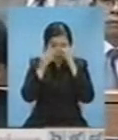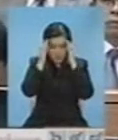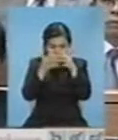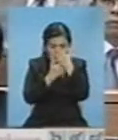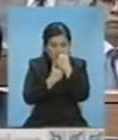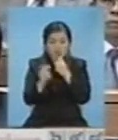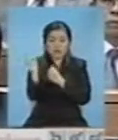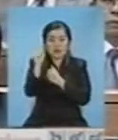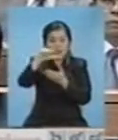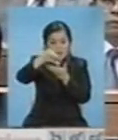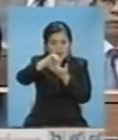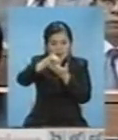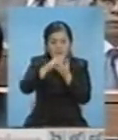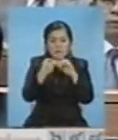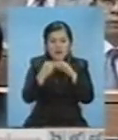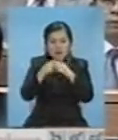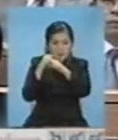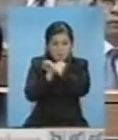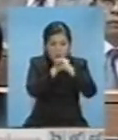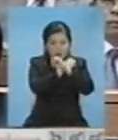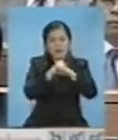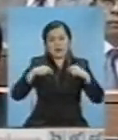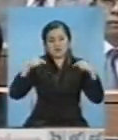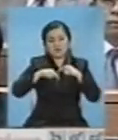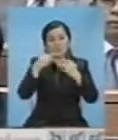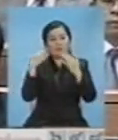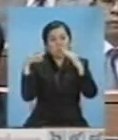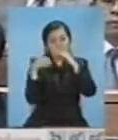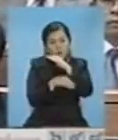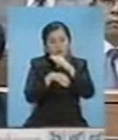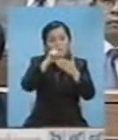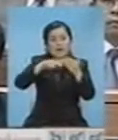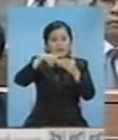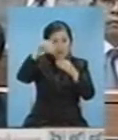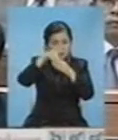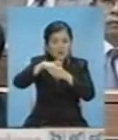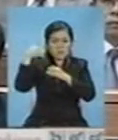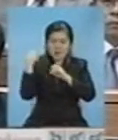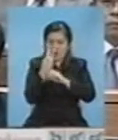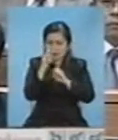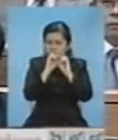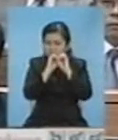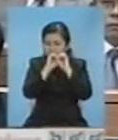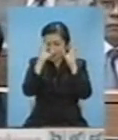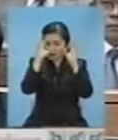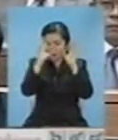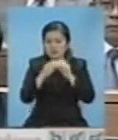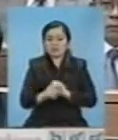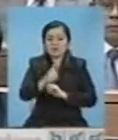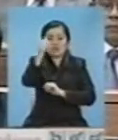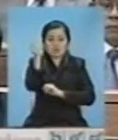รื่องของการแก้ปัญหาการซื้อสิทธิ์ขายเสียงและการโกงการเลือกตั้งเป็นรูปธรรมชัดเจนขึ้นกว่ารัฐธร